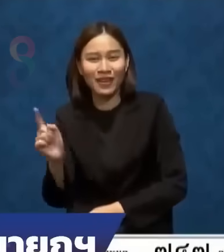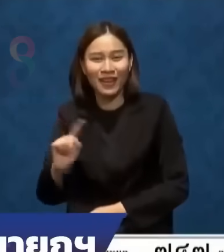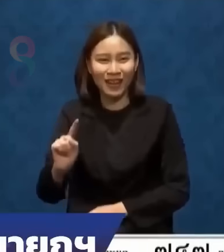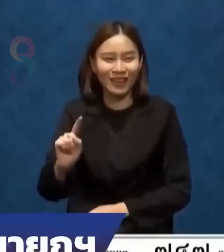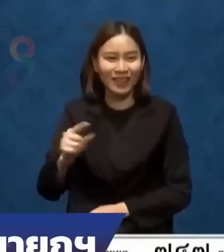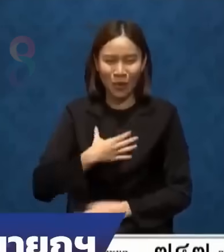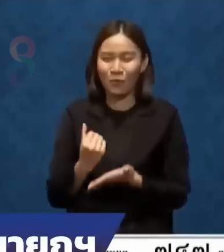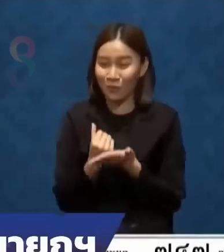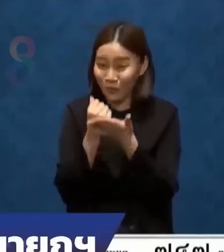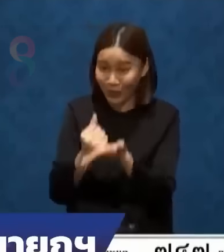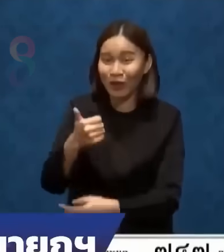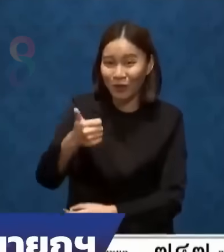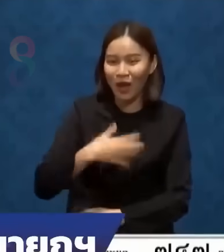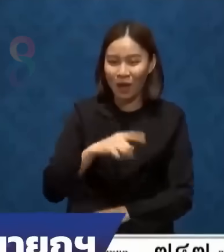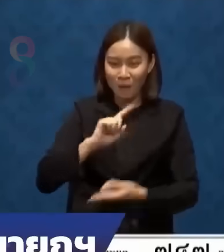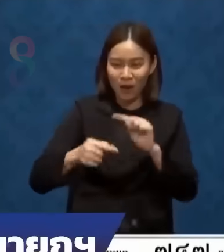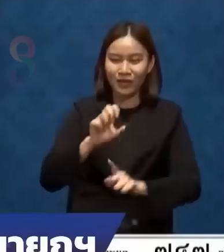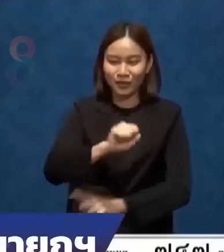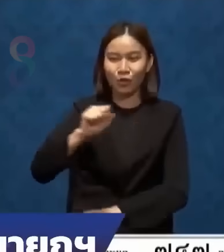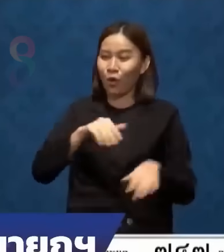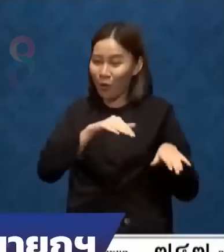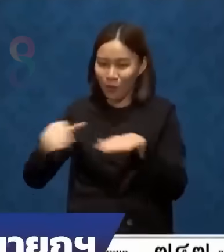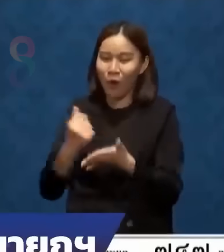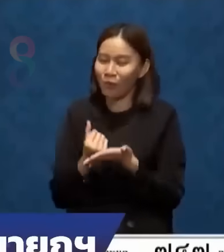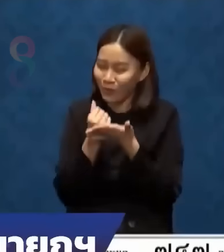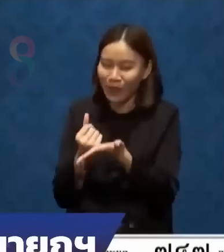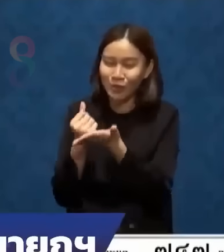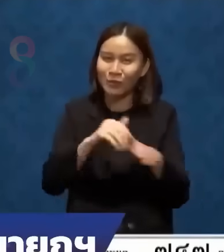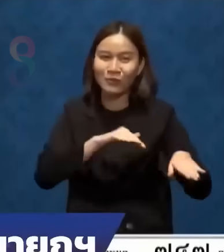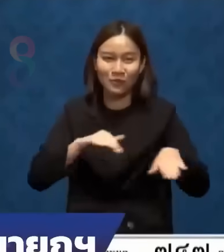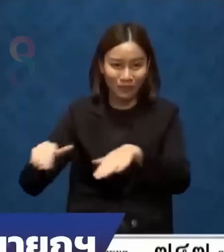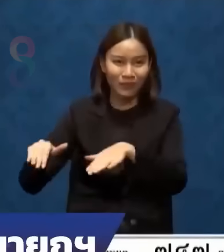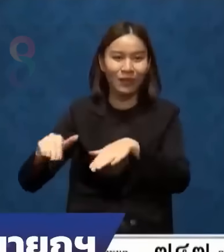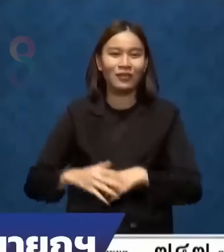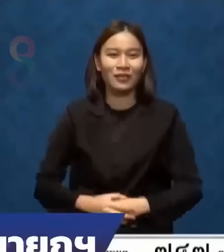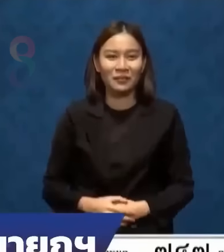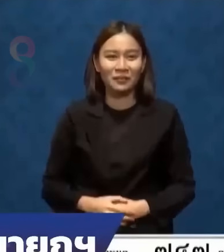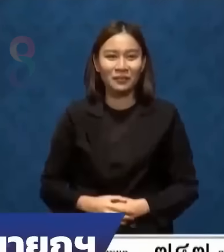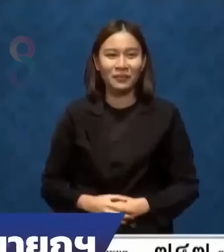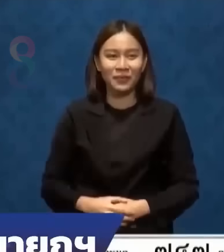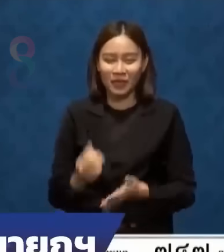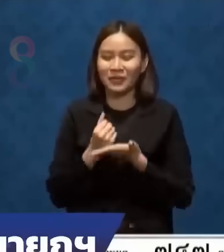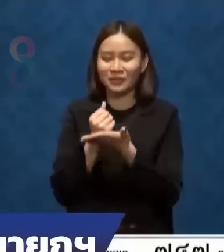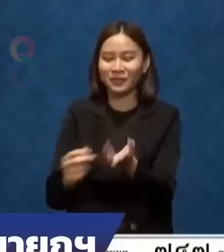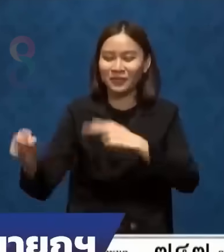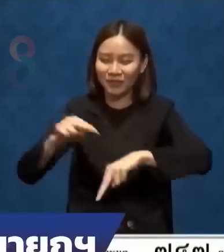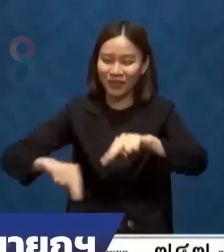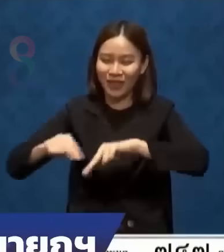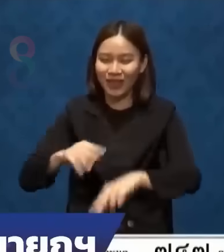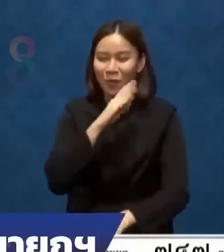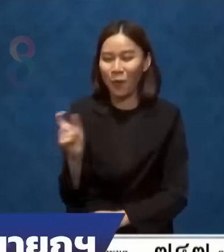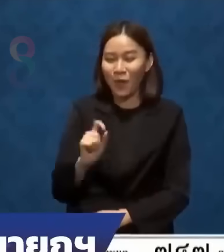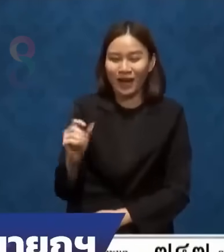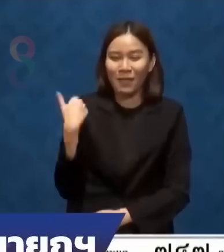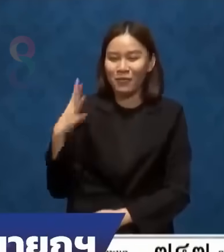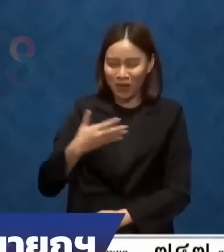ก็ยังไงเดี๋ยวผมไปช่วยกำกับดีไหมเพื่อนสสผมก็พร้อมจะไปอำนวยความสะดวกนะครับก็พร้อมจะไปช่วยดูแลนะครับแล้วก็ปากกาไม่มี